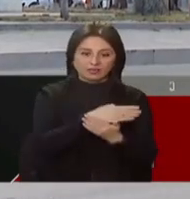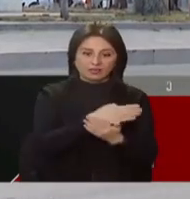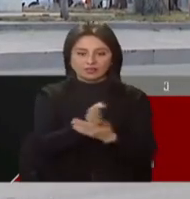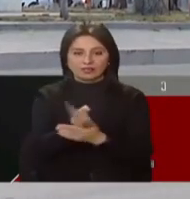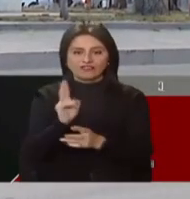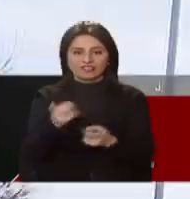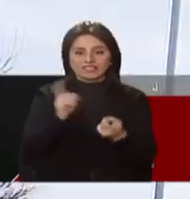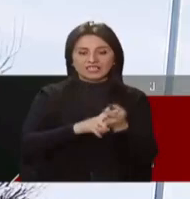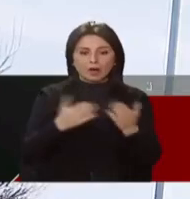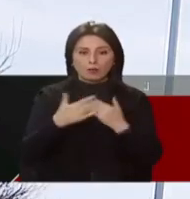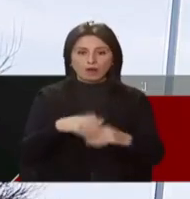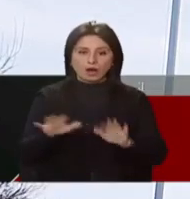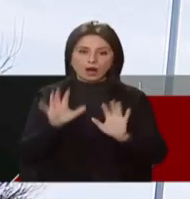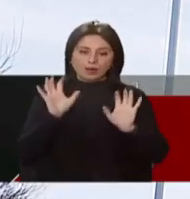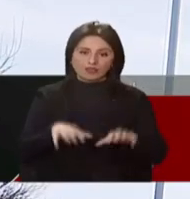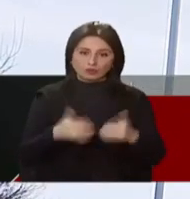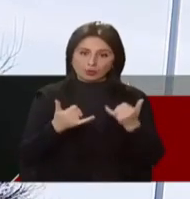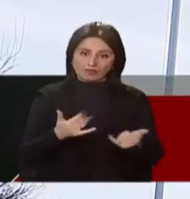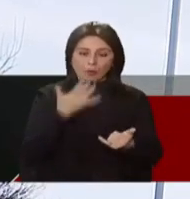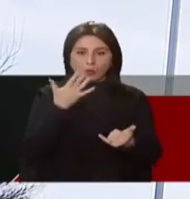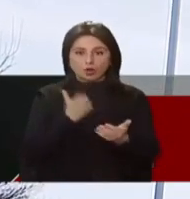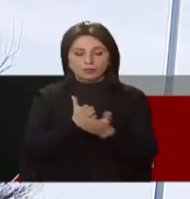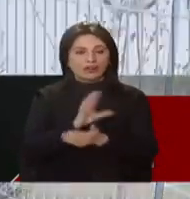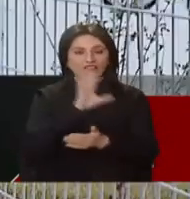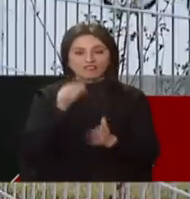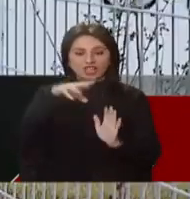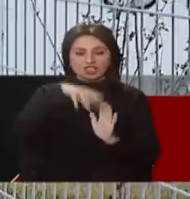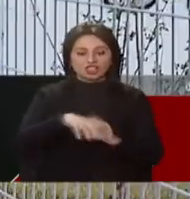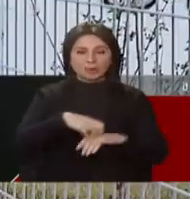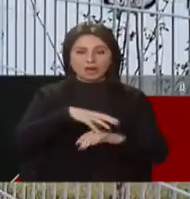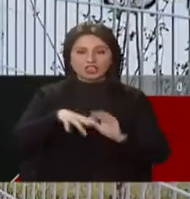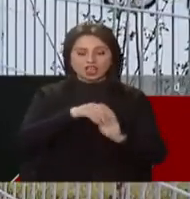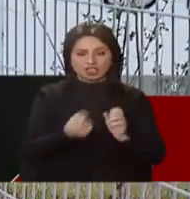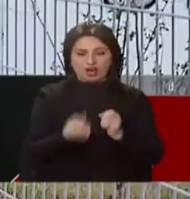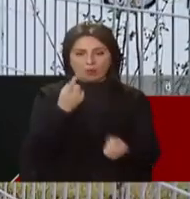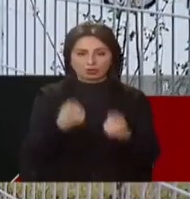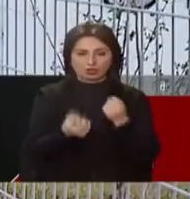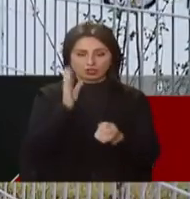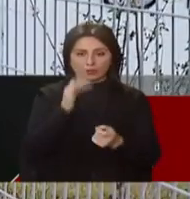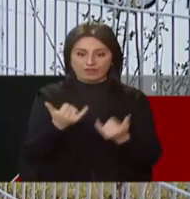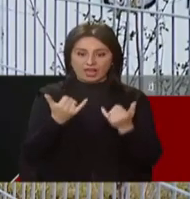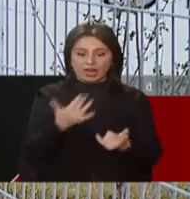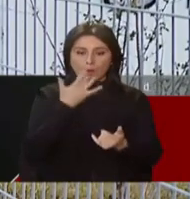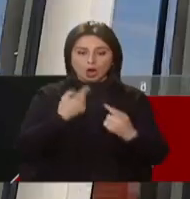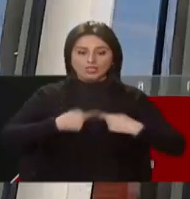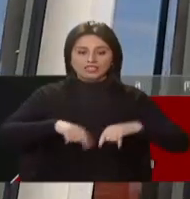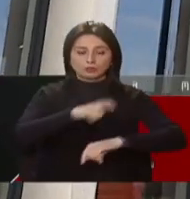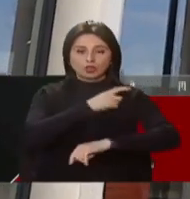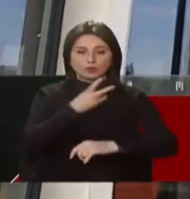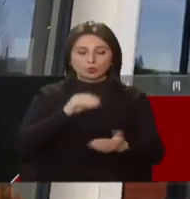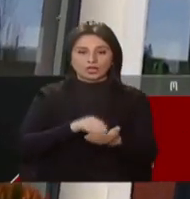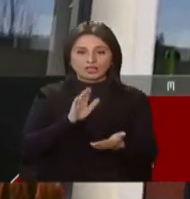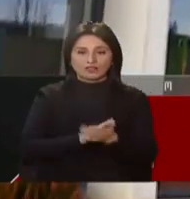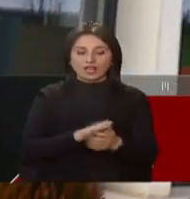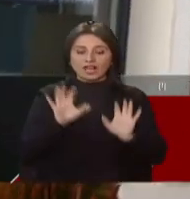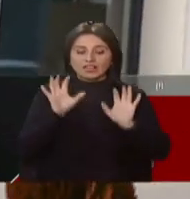da mokidebuleba aks mokmedi tavjdomaris tu misi politikis mimart. Qolaperi shida partiul archeunebze gamochndeba, romelits akhla politsabchos tsevrebma unda danishnon.